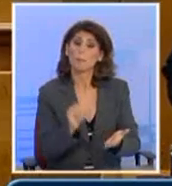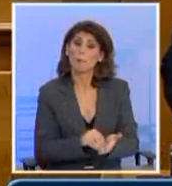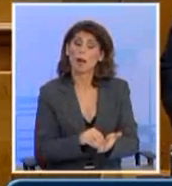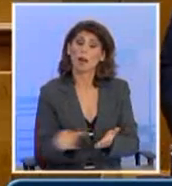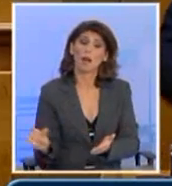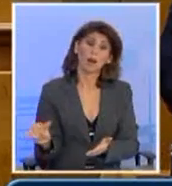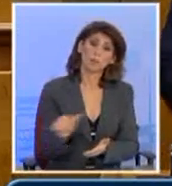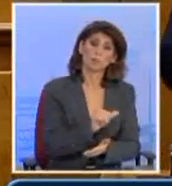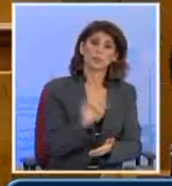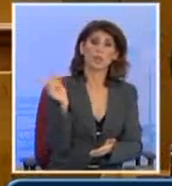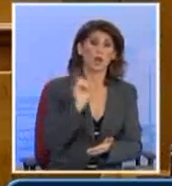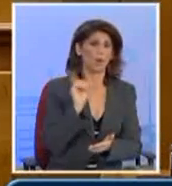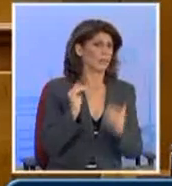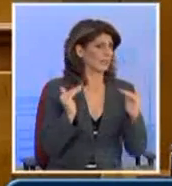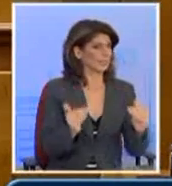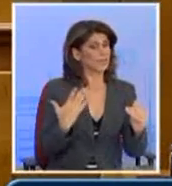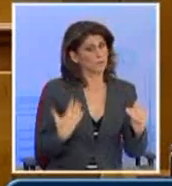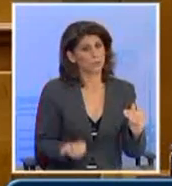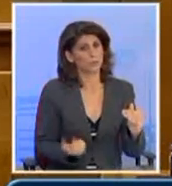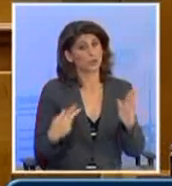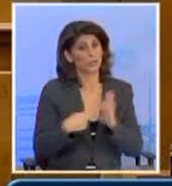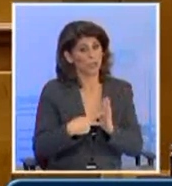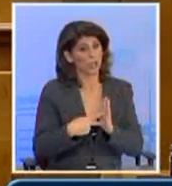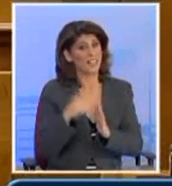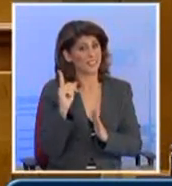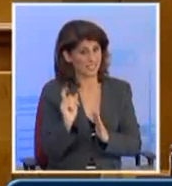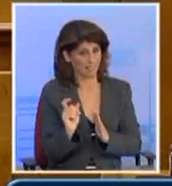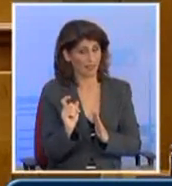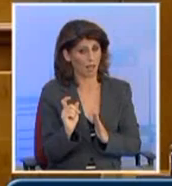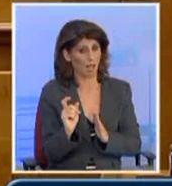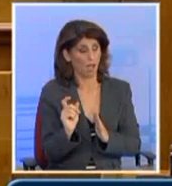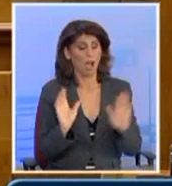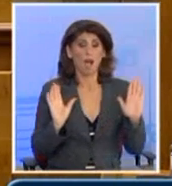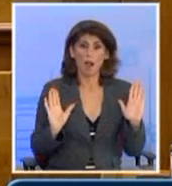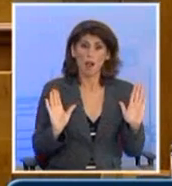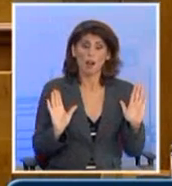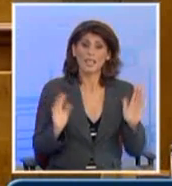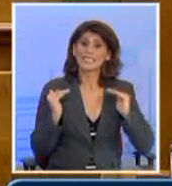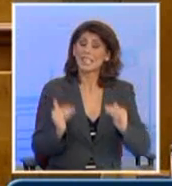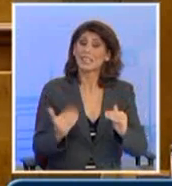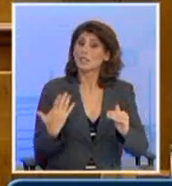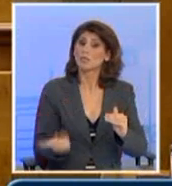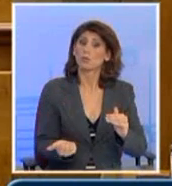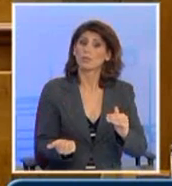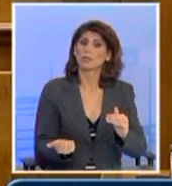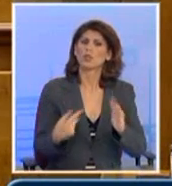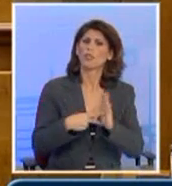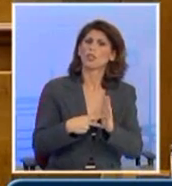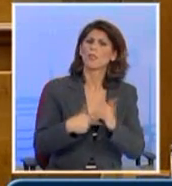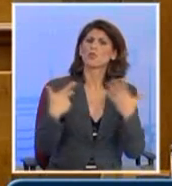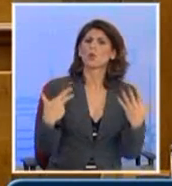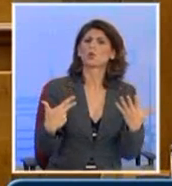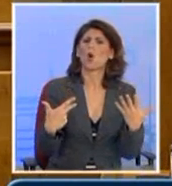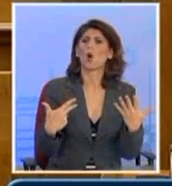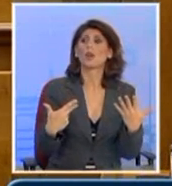ξαναγυρίσουμε όχι στην κατάσταση που ήμασταν το 2010, αλλά στην κατάσταση που ήμασταν το